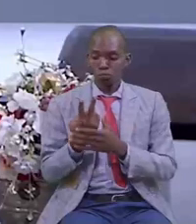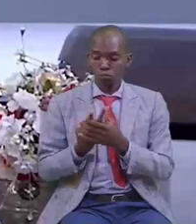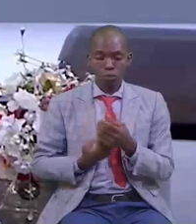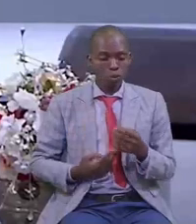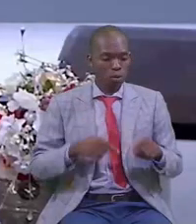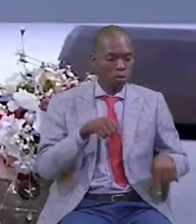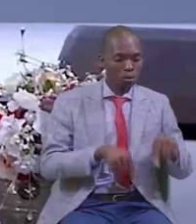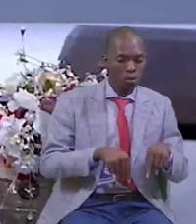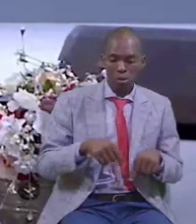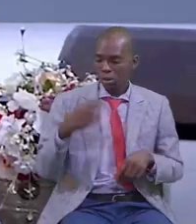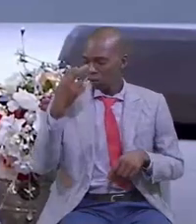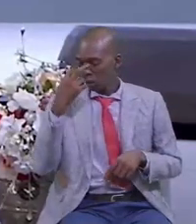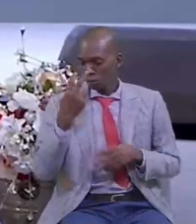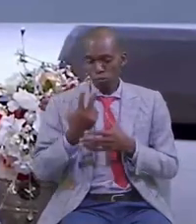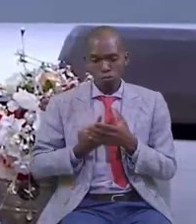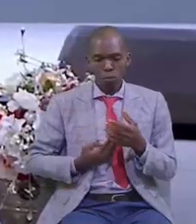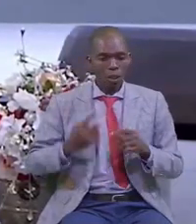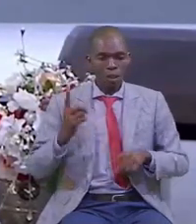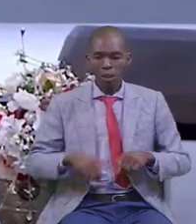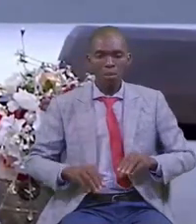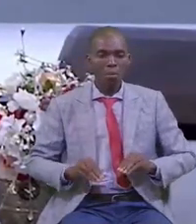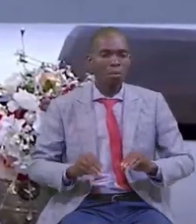Et les deux n'arrivaient pas à avancer.